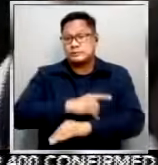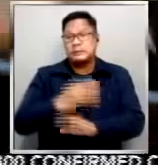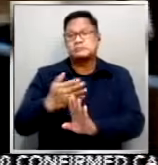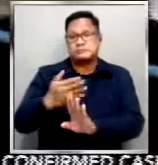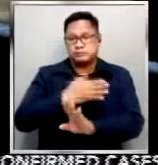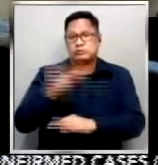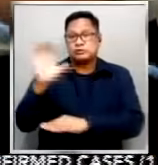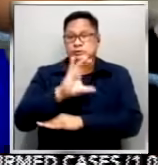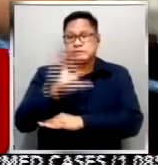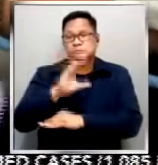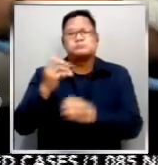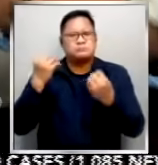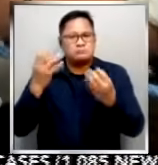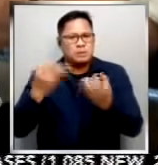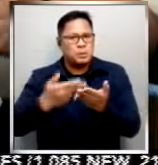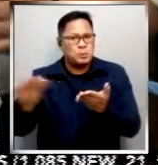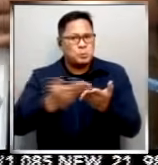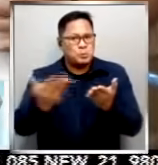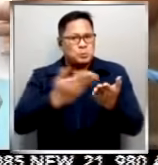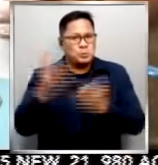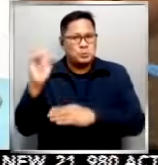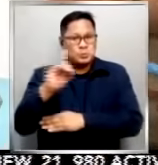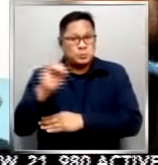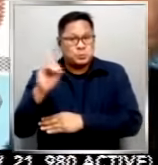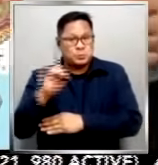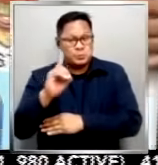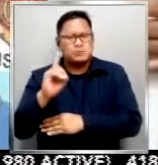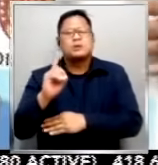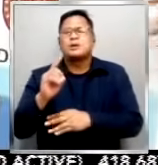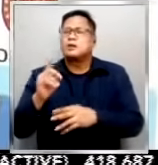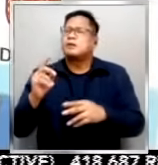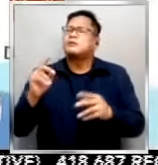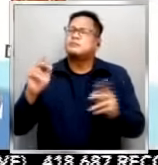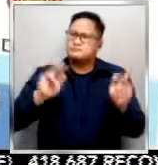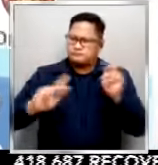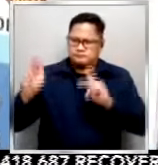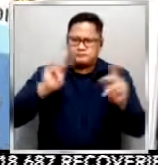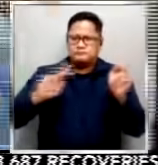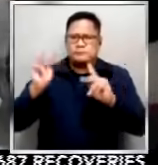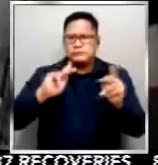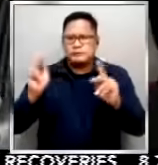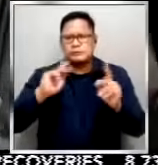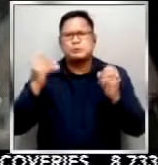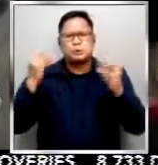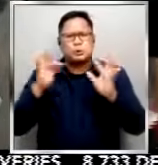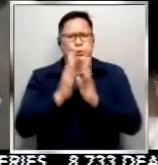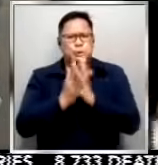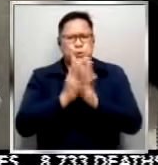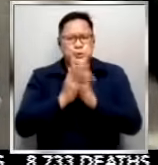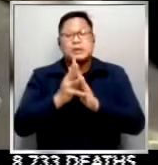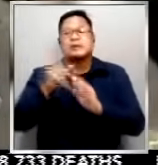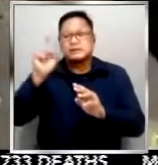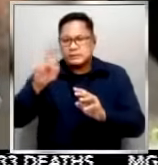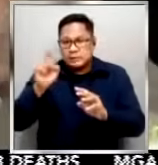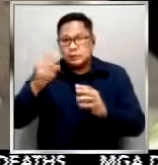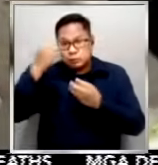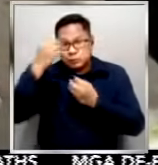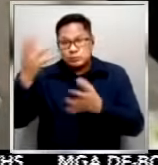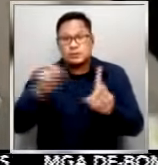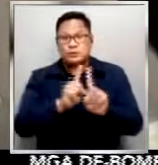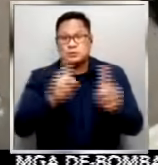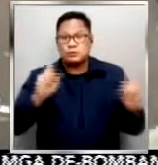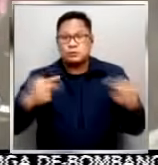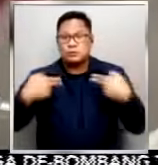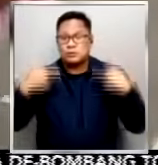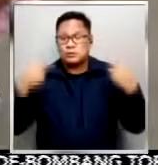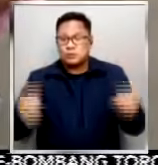Divisoria. Panay naman daw ang paalala ng mga nagtitinda sa mga bumibili na sumunod sa health protocols. Ang grupong ito magkasamang namimili at sinusunod